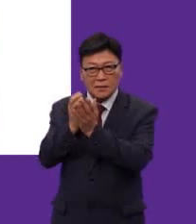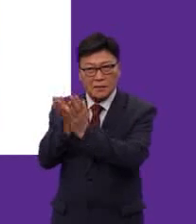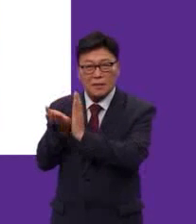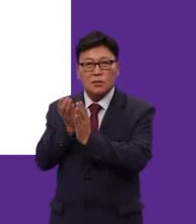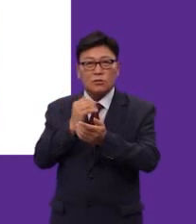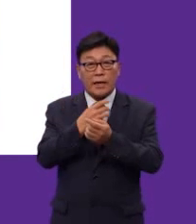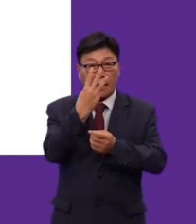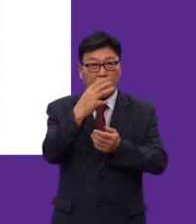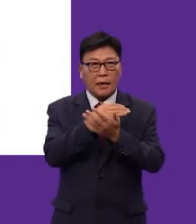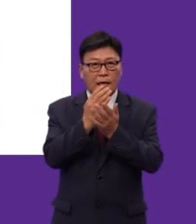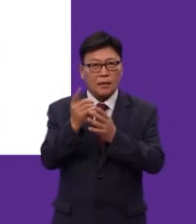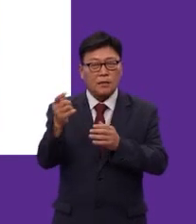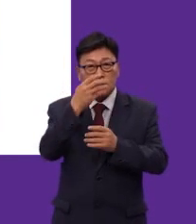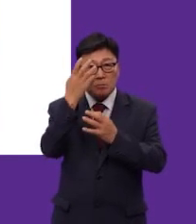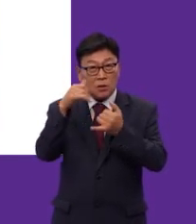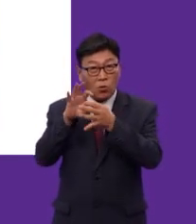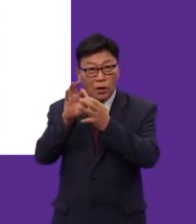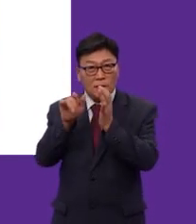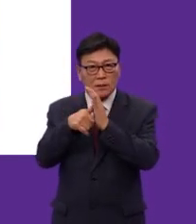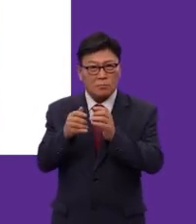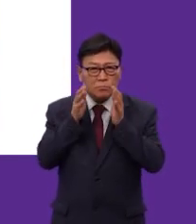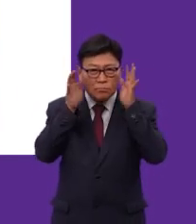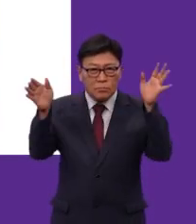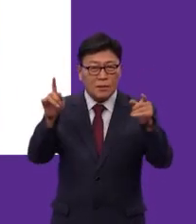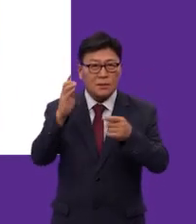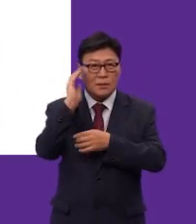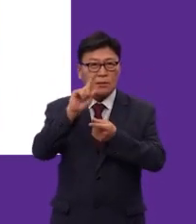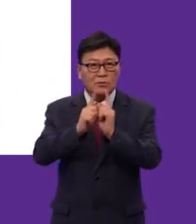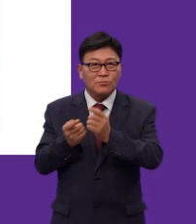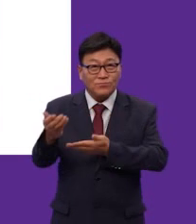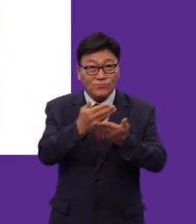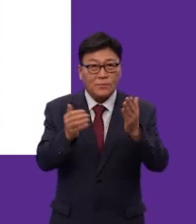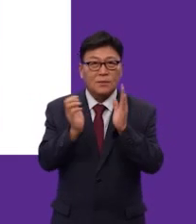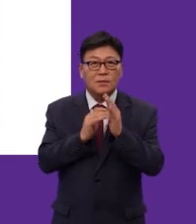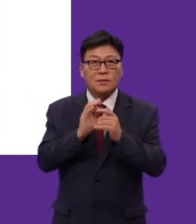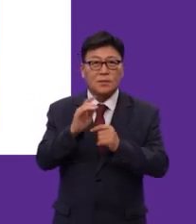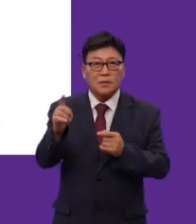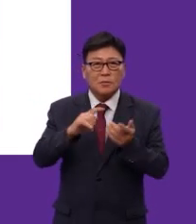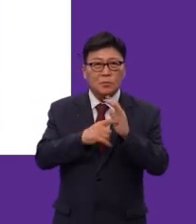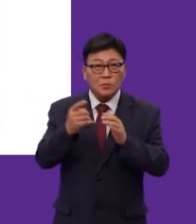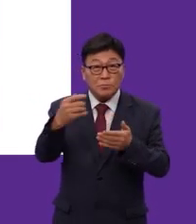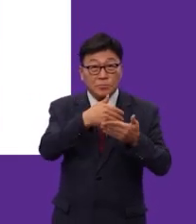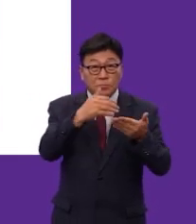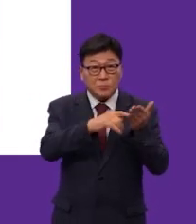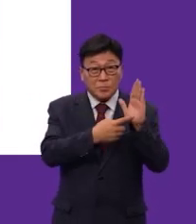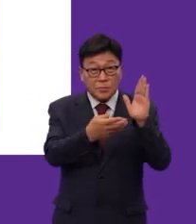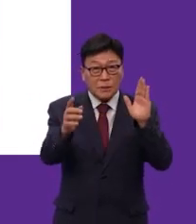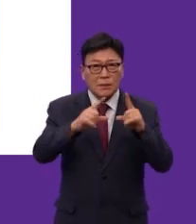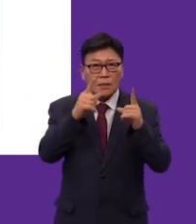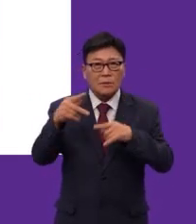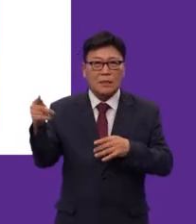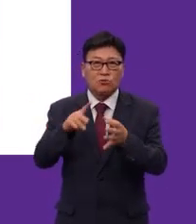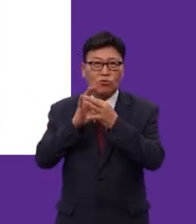나눠서 대상 청년들을 찾아서 폭넓은 이야기를 들어보았습니다. 보이는 저희 포스터는 그